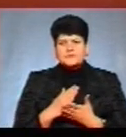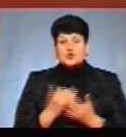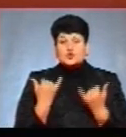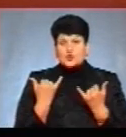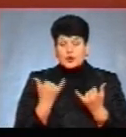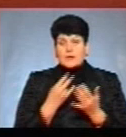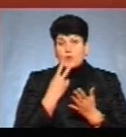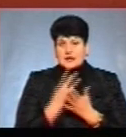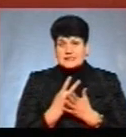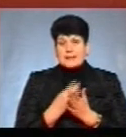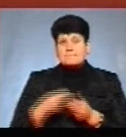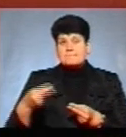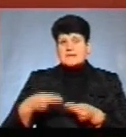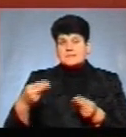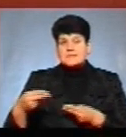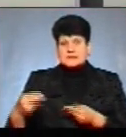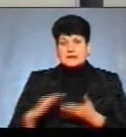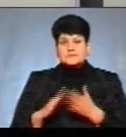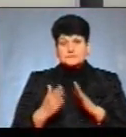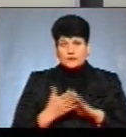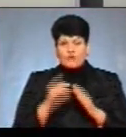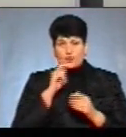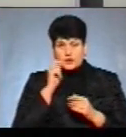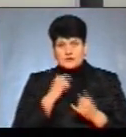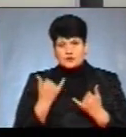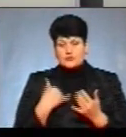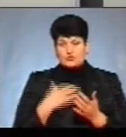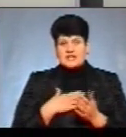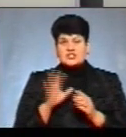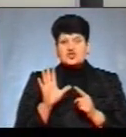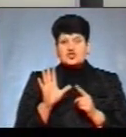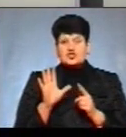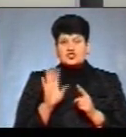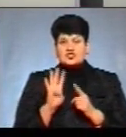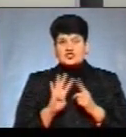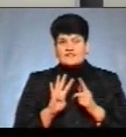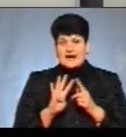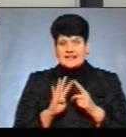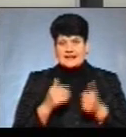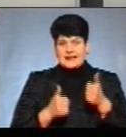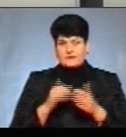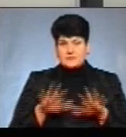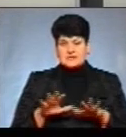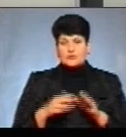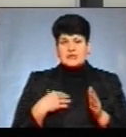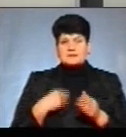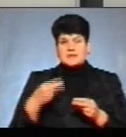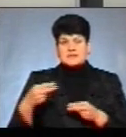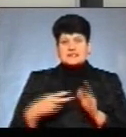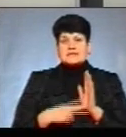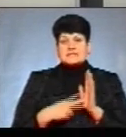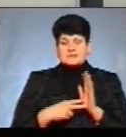Сьогодні показник підписання декларації в Україні. Ми сьогодні займаємо четверте рейтингове місце. Ми підписали